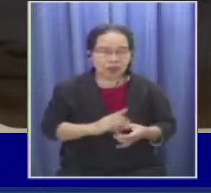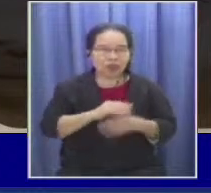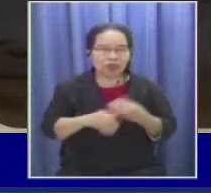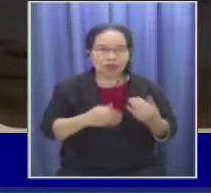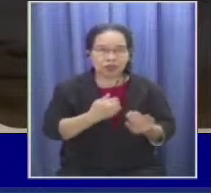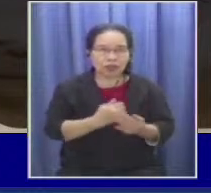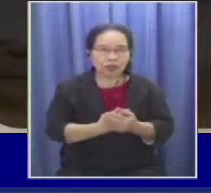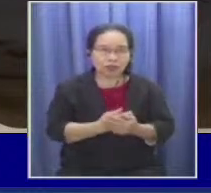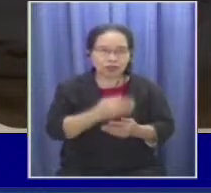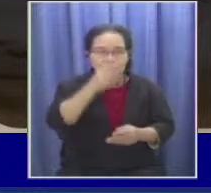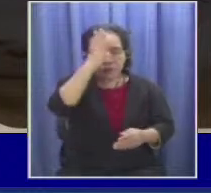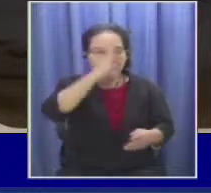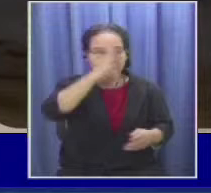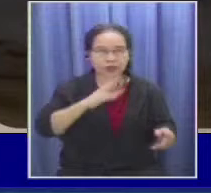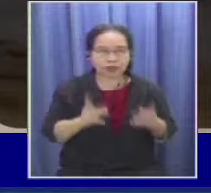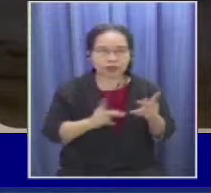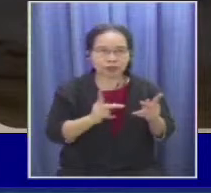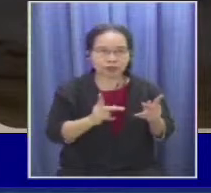Awurade